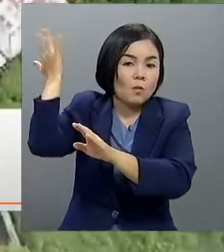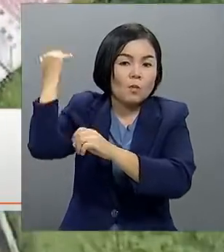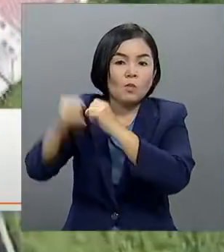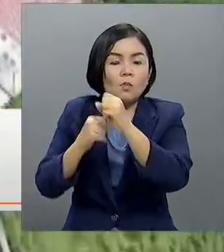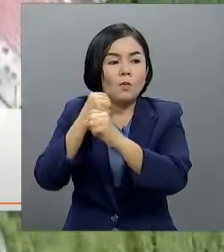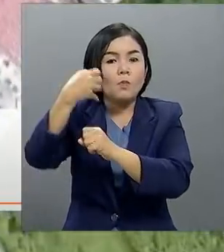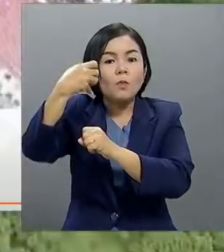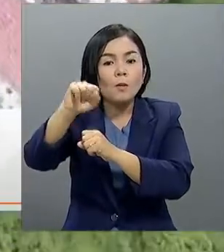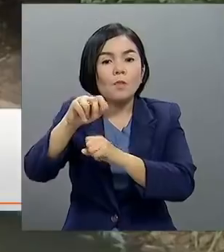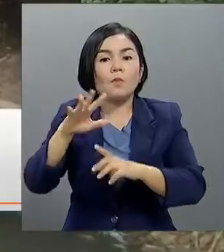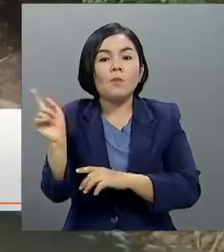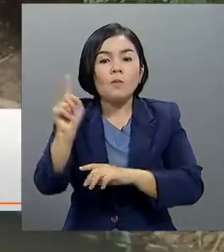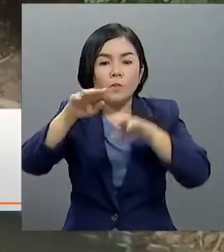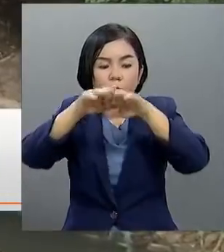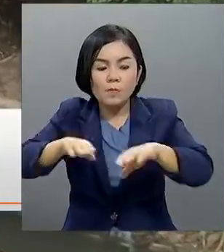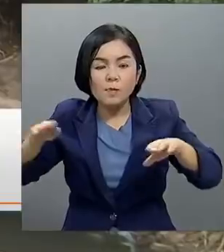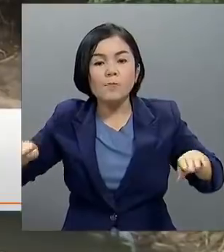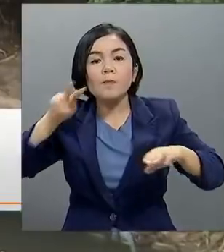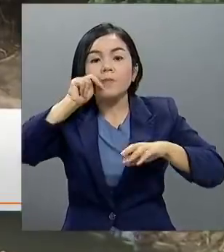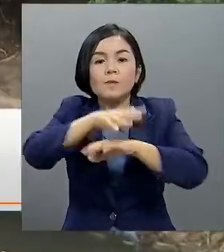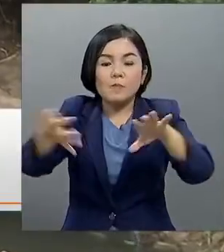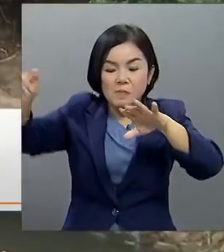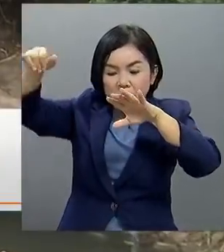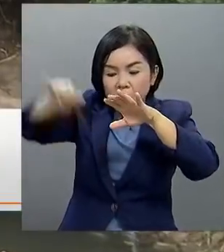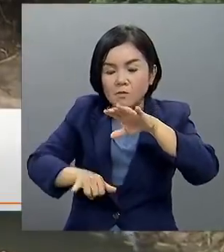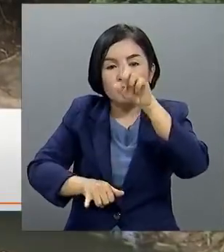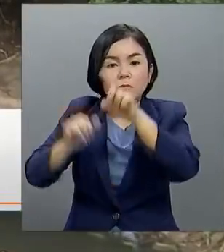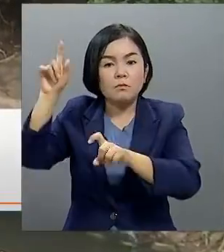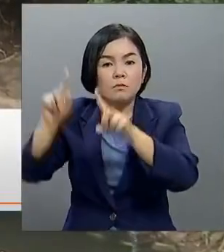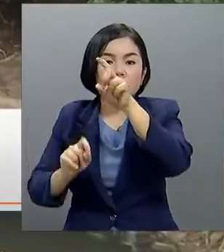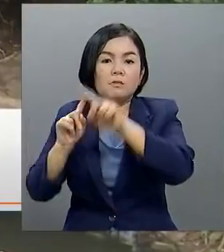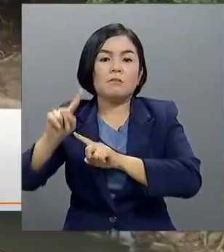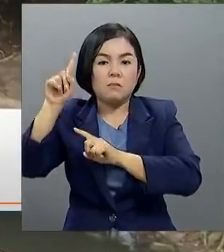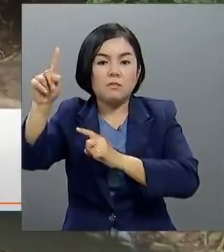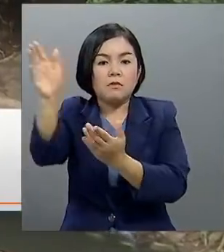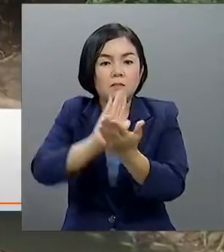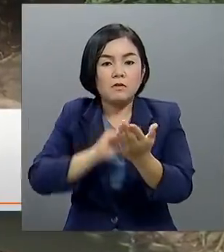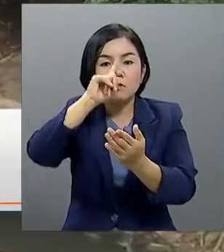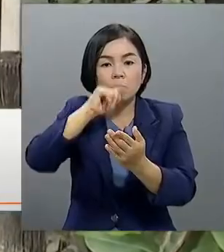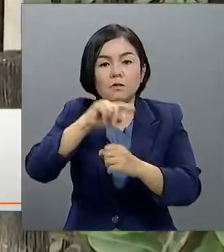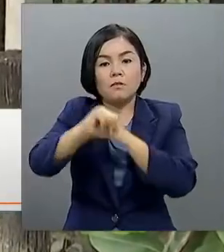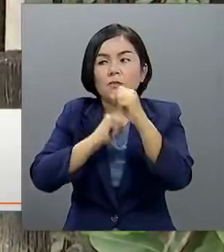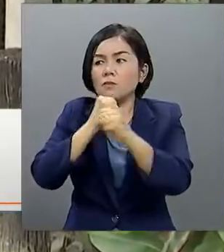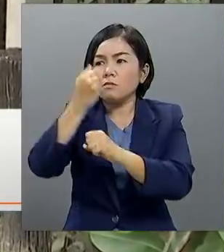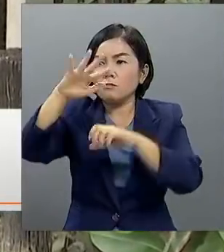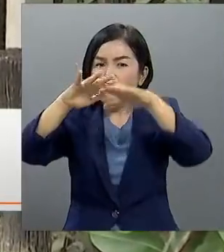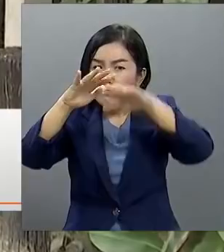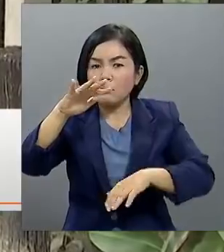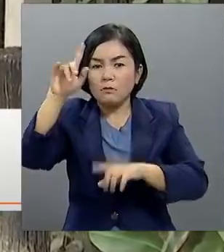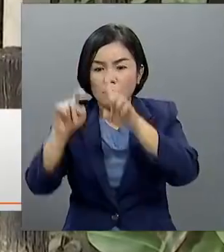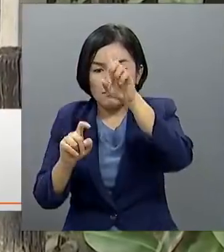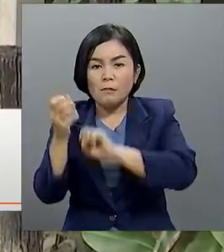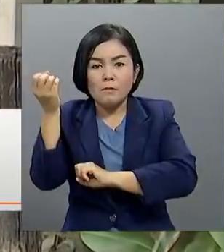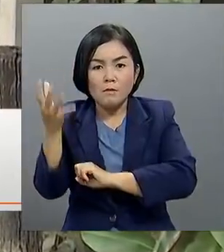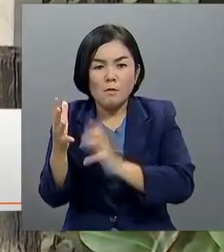าเหตุการเสียชีวิตอันดับที่1ของเด็กไทยที่อายุต่ำกว่า15ปีเลยครับ เยอะมากนะครับคุณผู้ชมครับโดยแต่ละปีนั้นเนี่ยจะมีเด็กจ